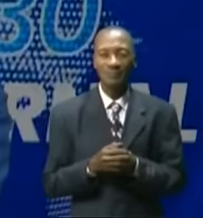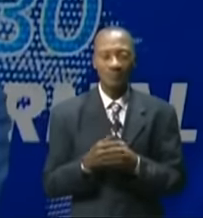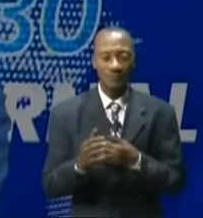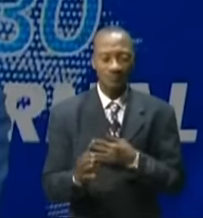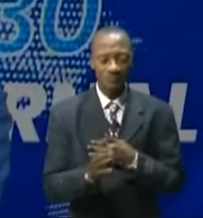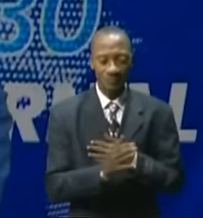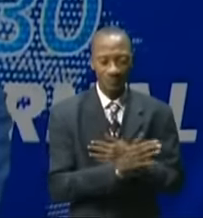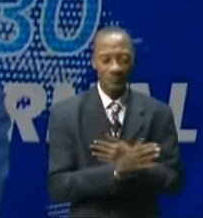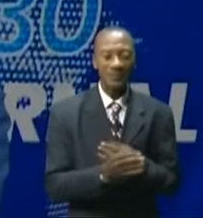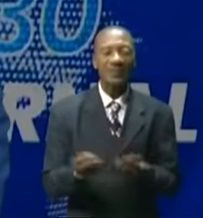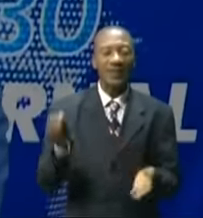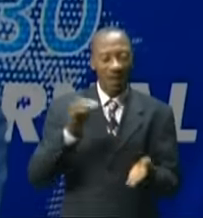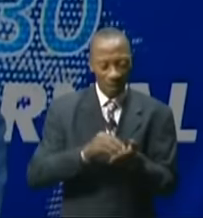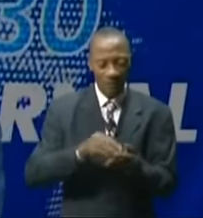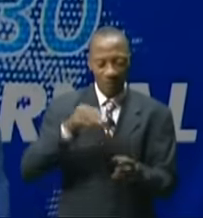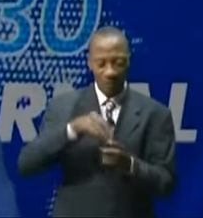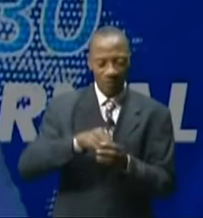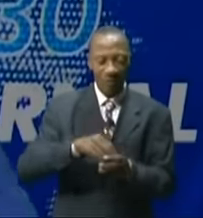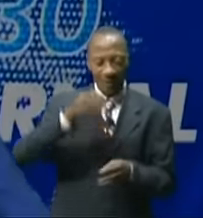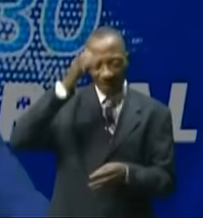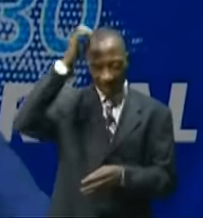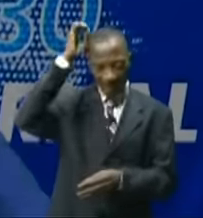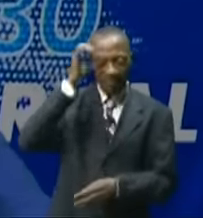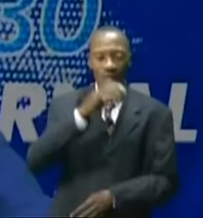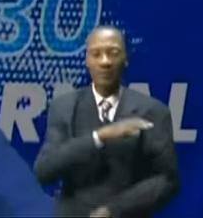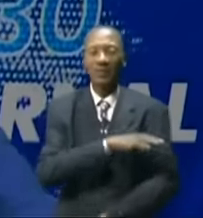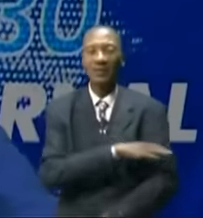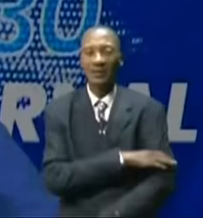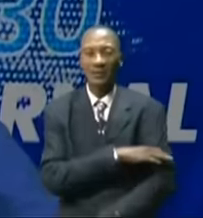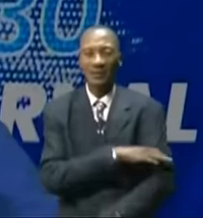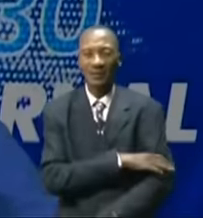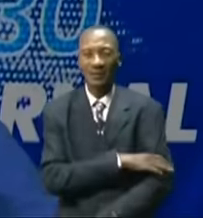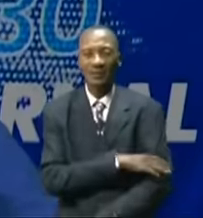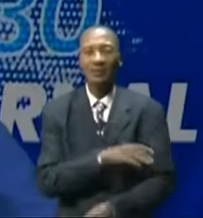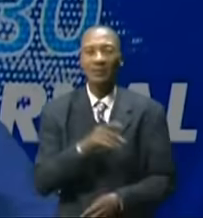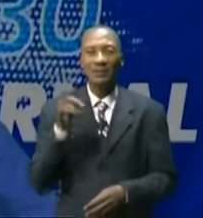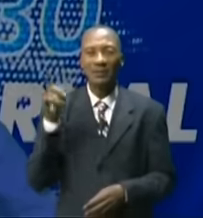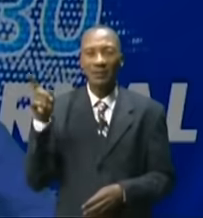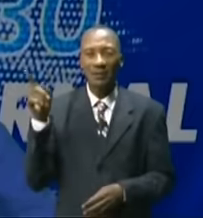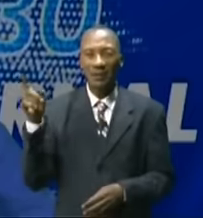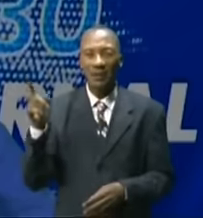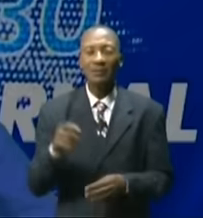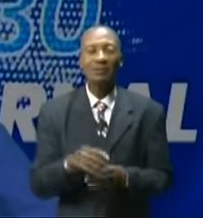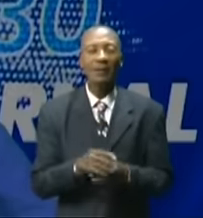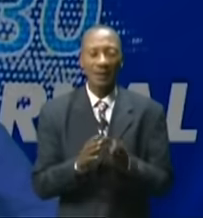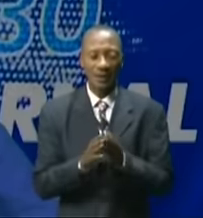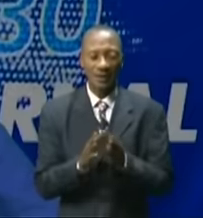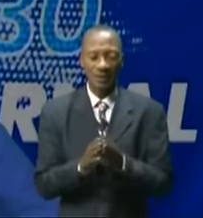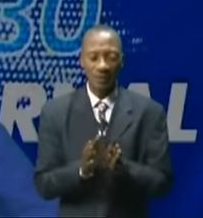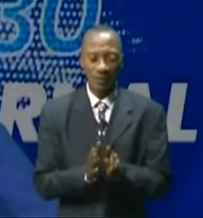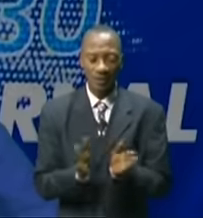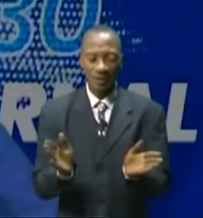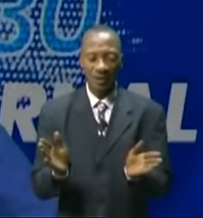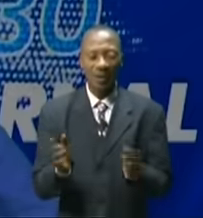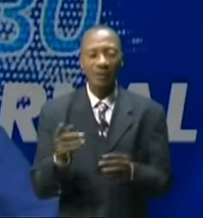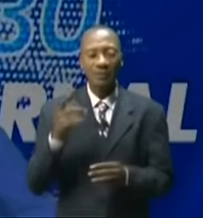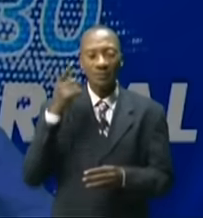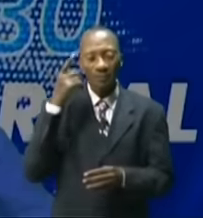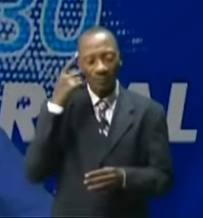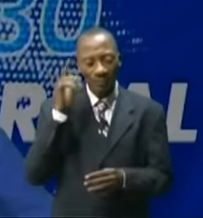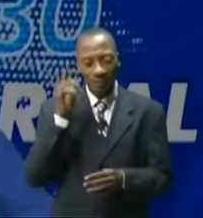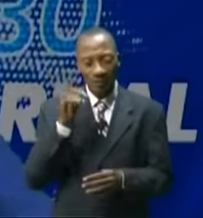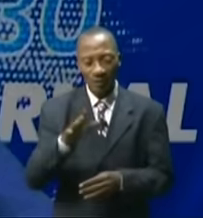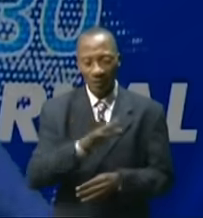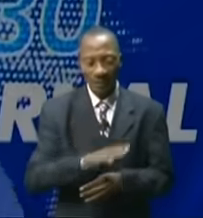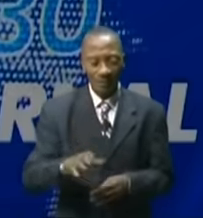Toujours à Addis Abeba, en Éthiopie, les premières dames d'Afrique ont, elles aussi, tenu leur première assemblée générale ordinaire de l'année. Pendant 3 jours, elles